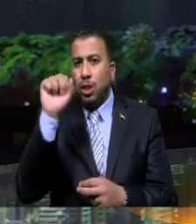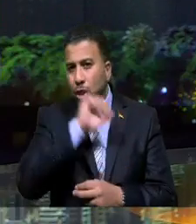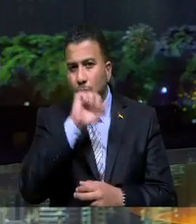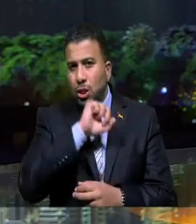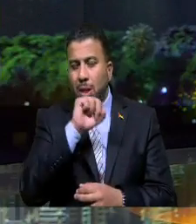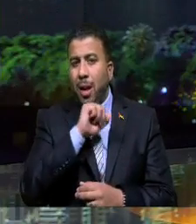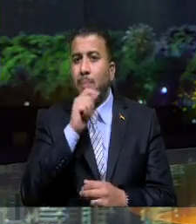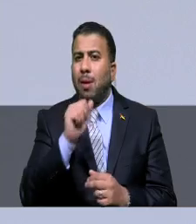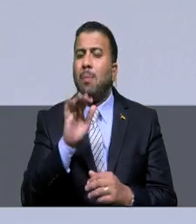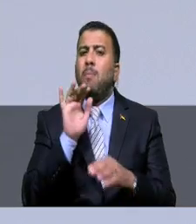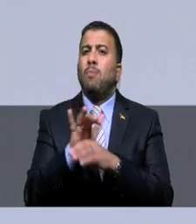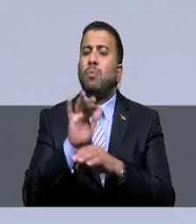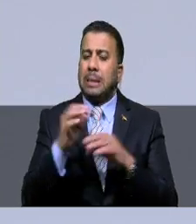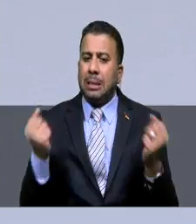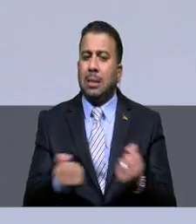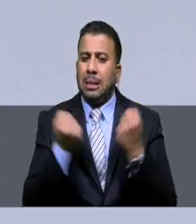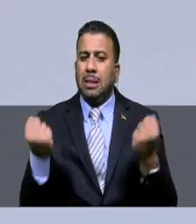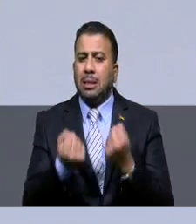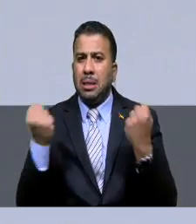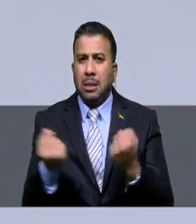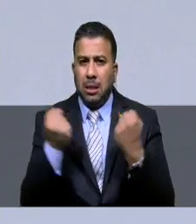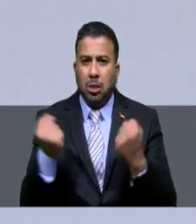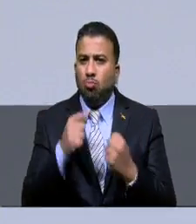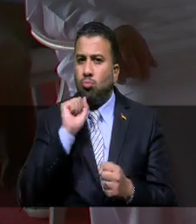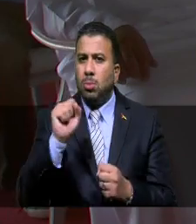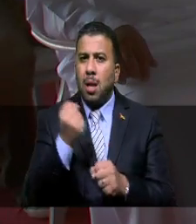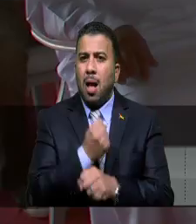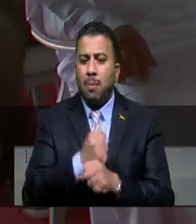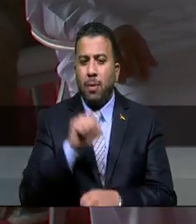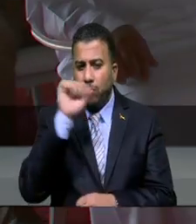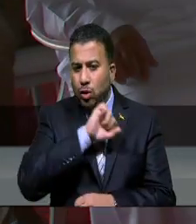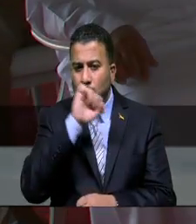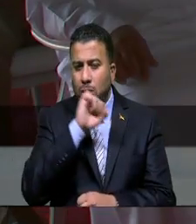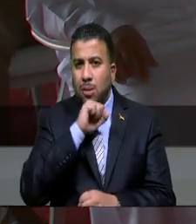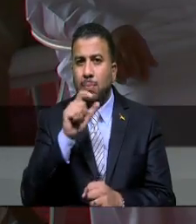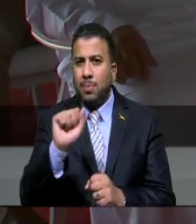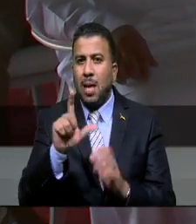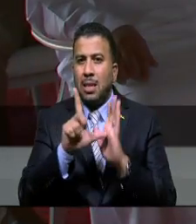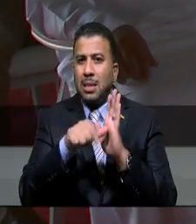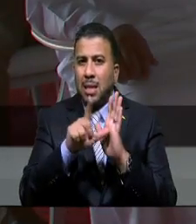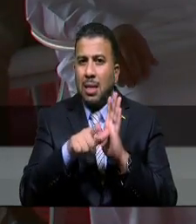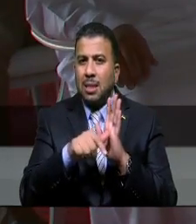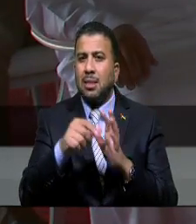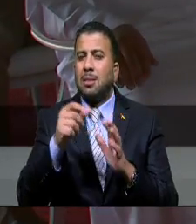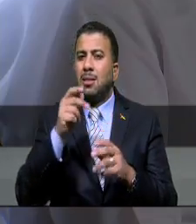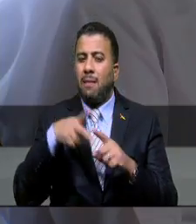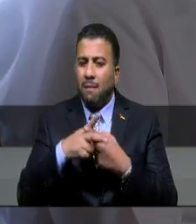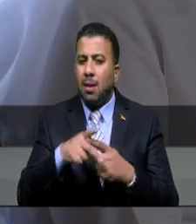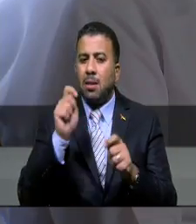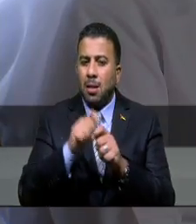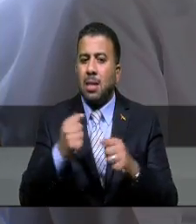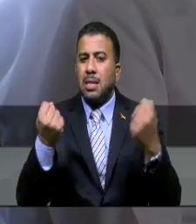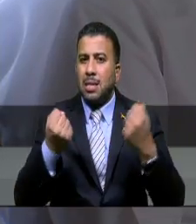في إمارة الشرقة، من خلال إقامة دورة تدريبية للعاملين في أجرة الشرقة من الفنيين